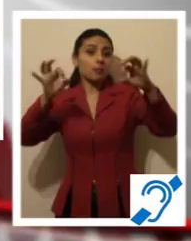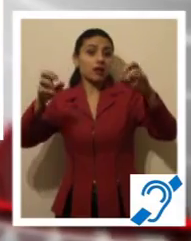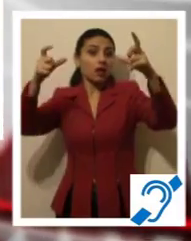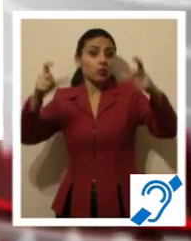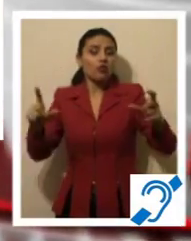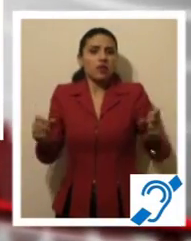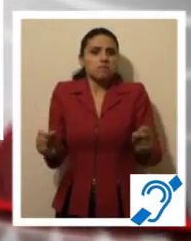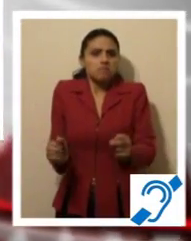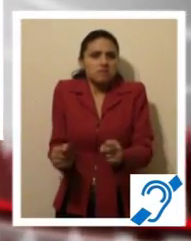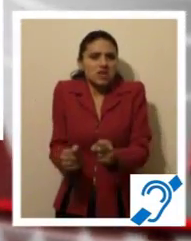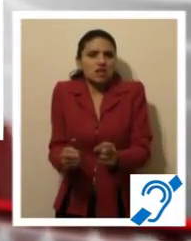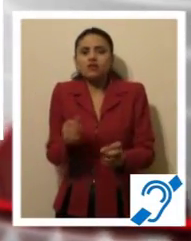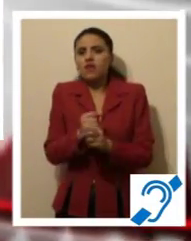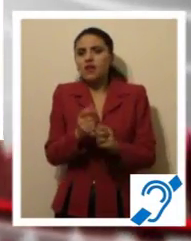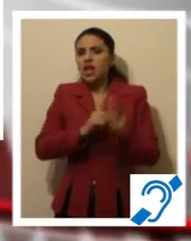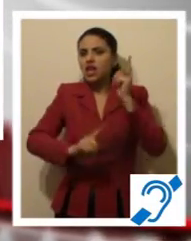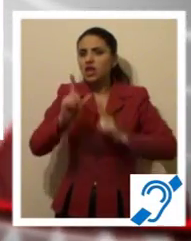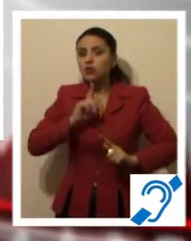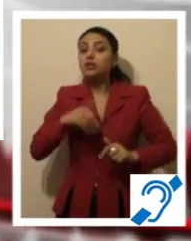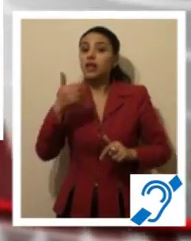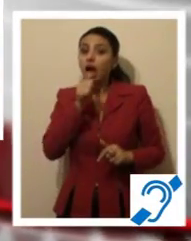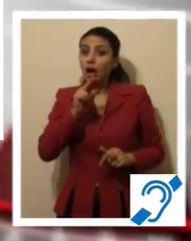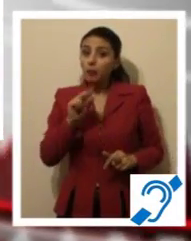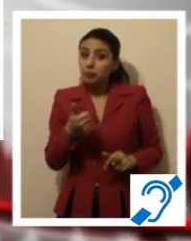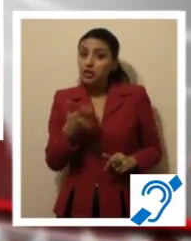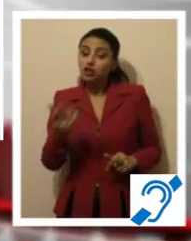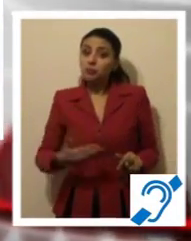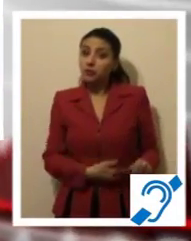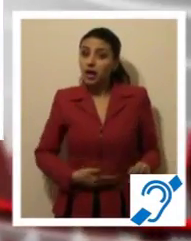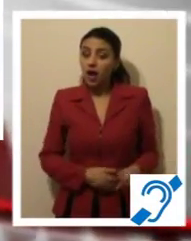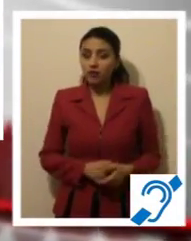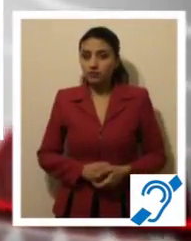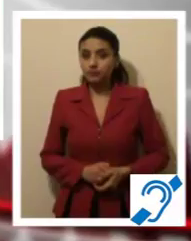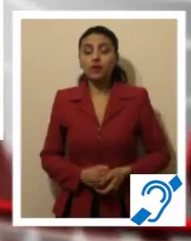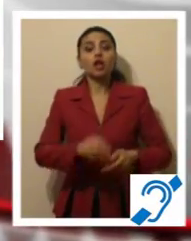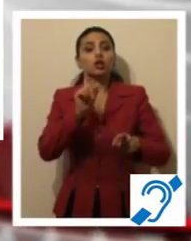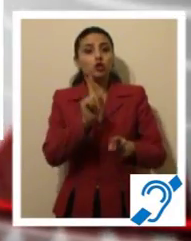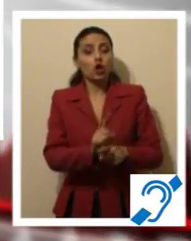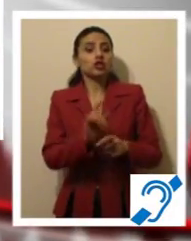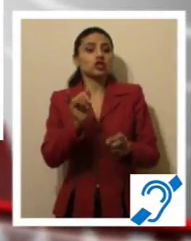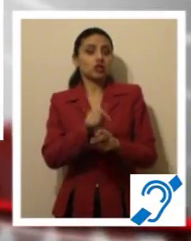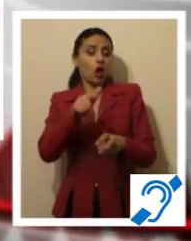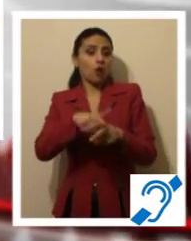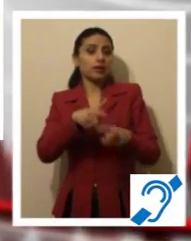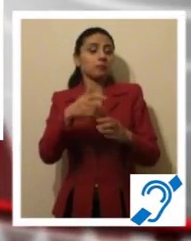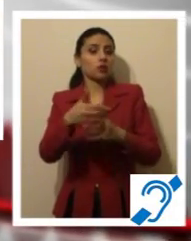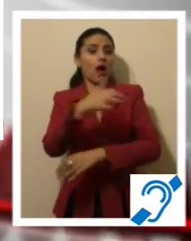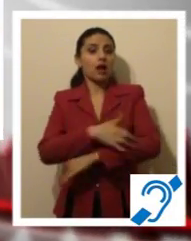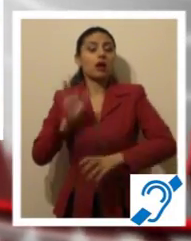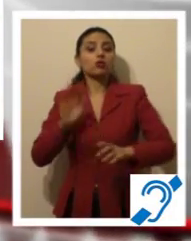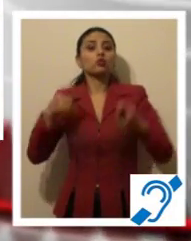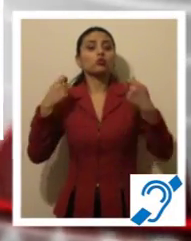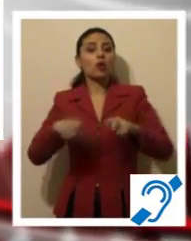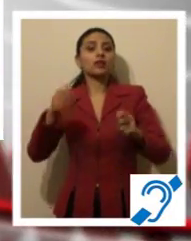fie înghețate, să avem sursă de apă corespunzătoare. Toți deținătorii de animale au obligația legală de a lua toate